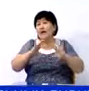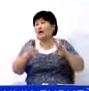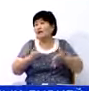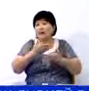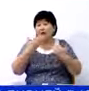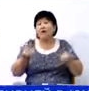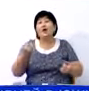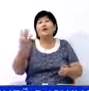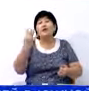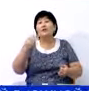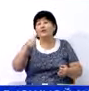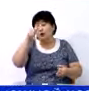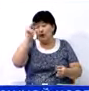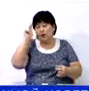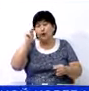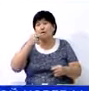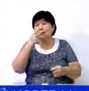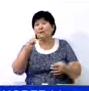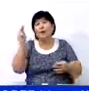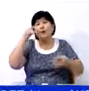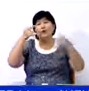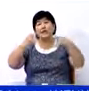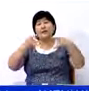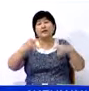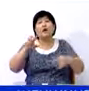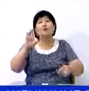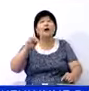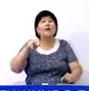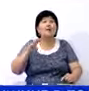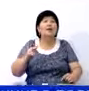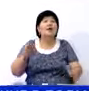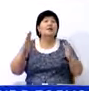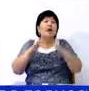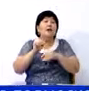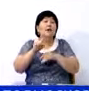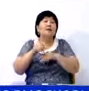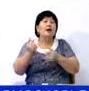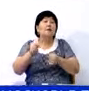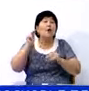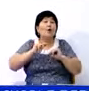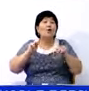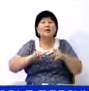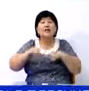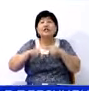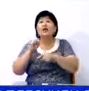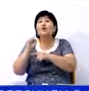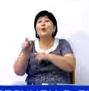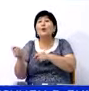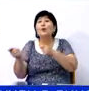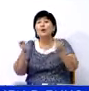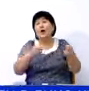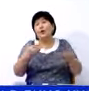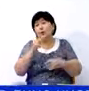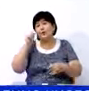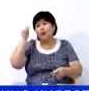четвертую четверть школьники смотрели уроки на телеканале балапан домашнее задание получали от учителей через курьеров в новом учебном